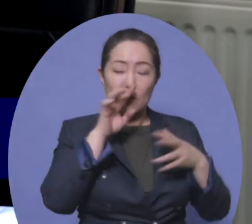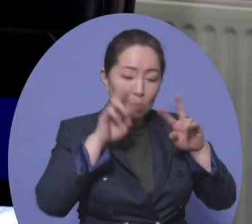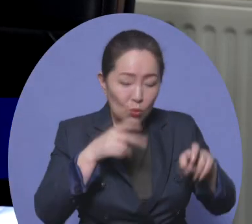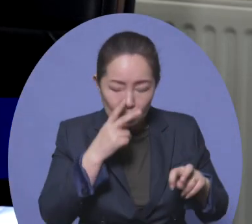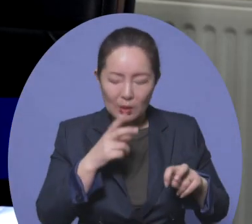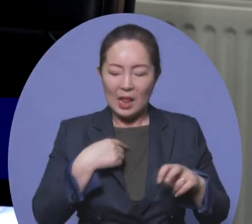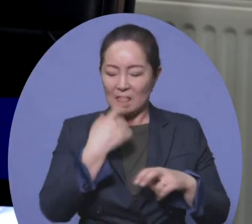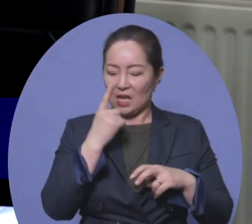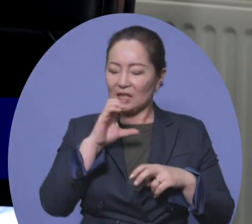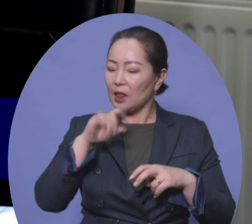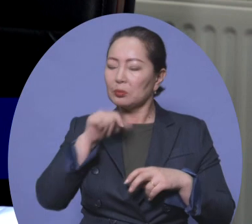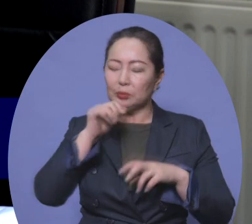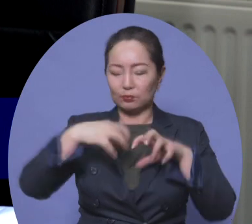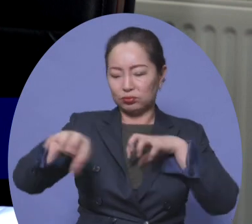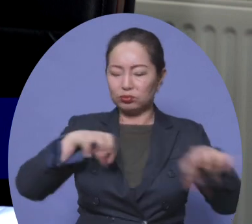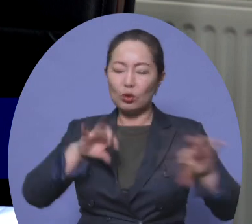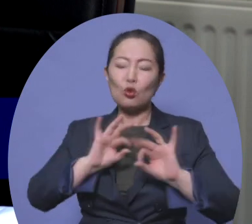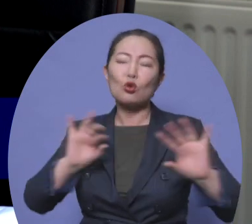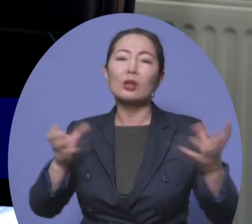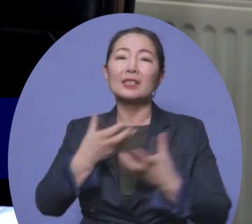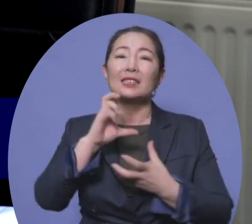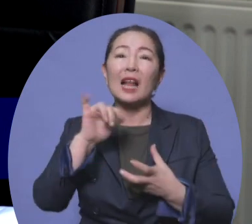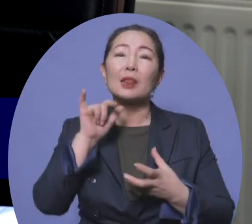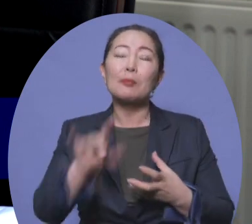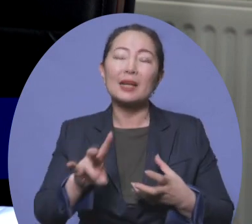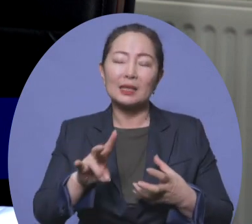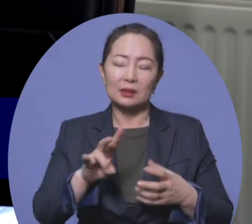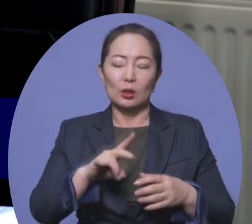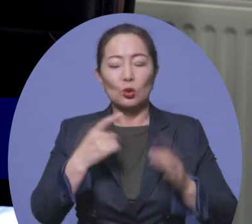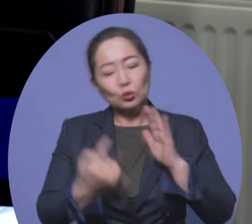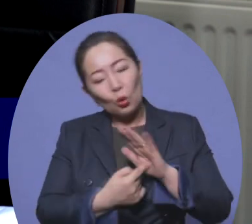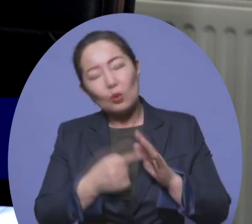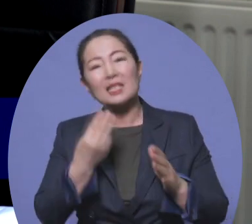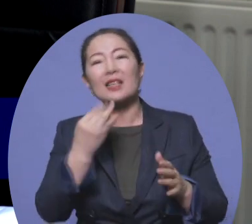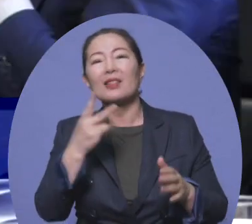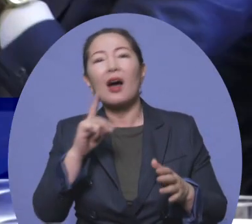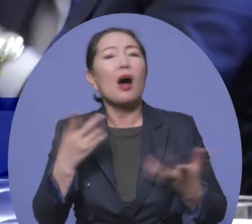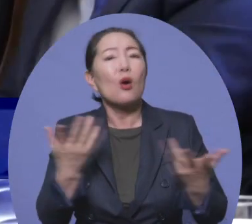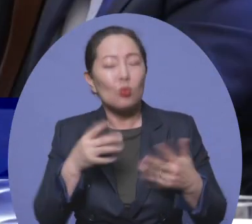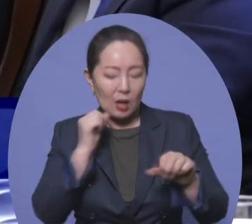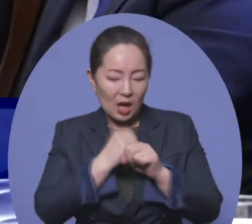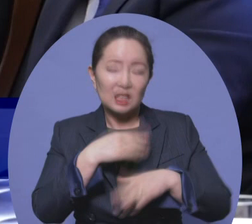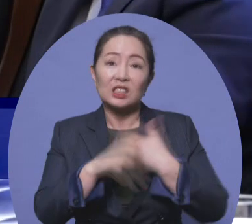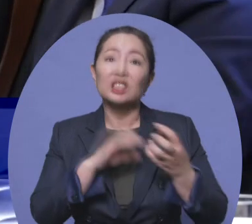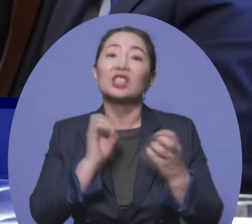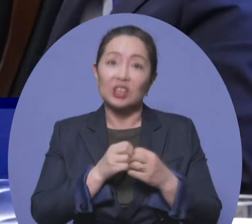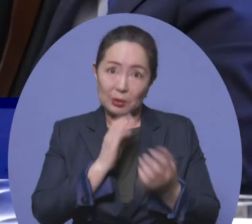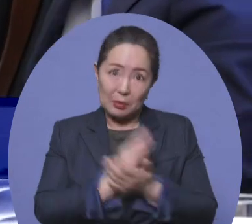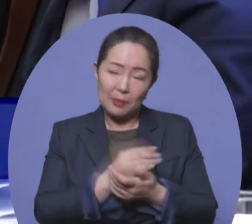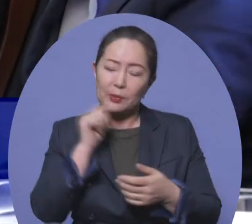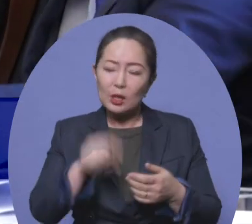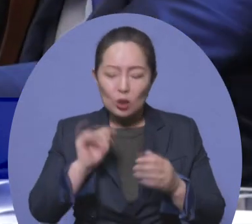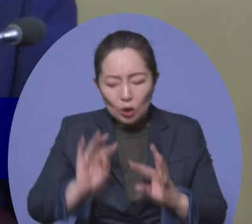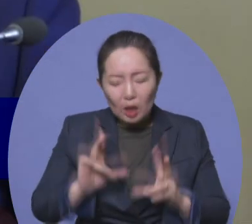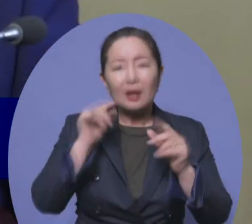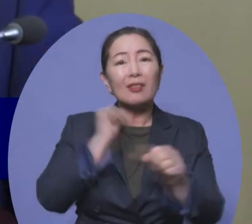энэ салбар хоорондын шинжтэй нийгмийн эдийн засгийн тэр суур шалтгаануудыг гаргаж ирэх талаанууд хийгдлээ. Соёлын